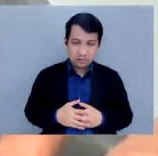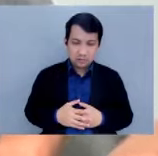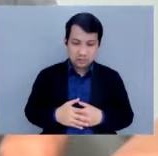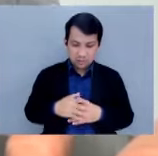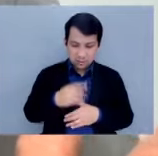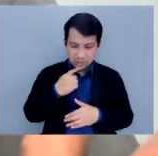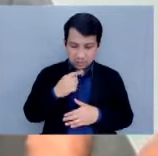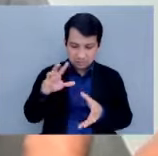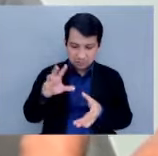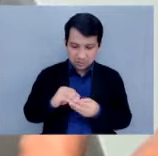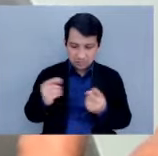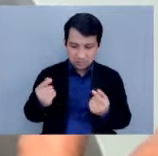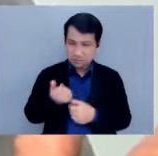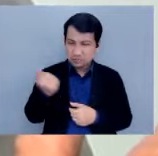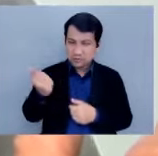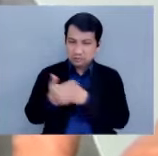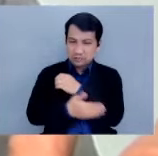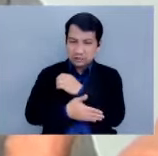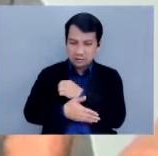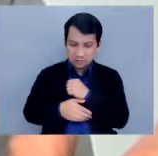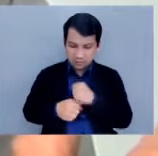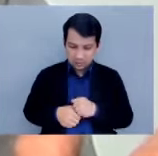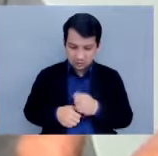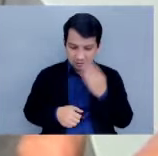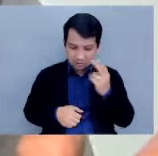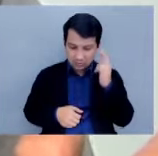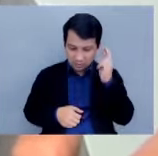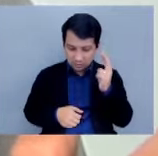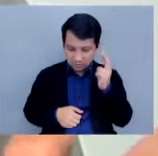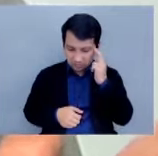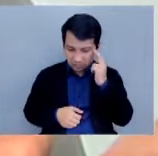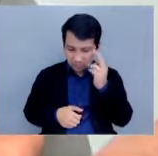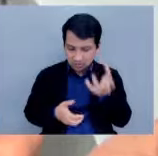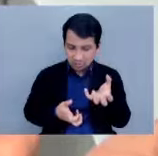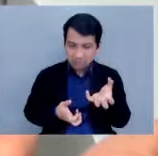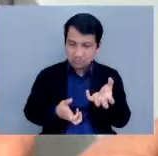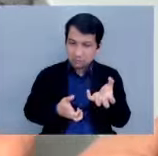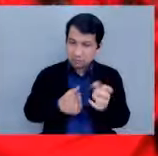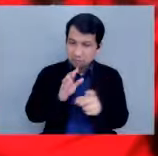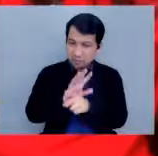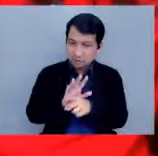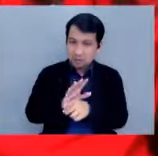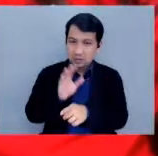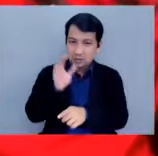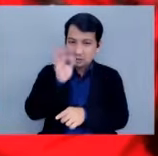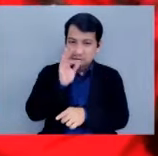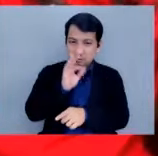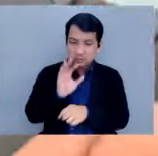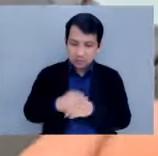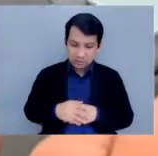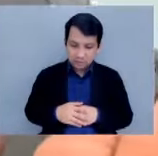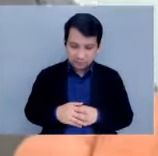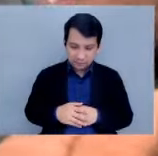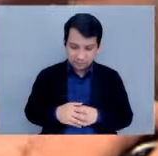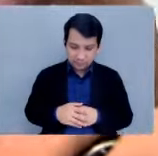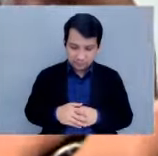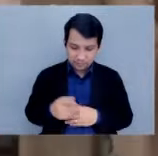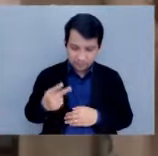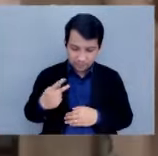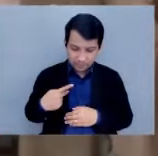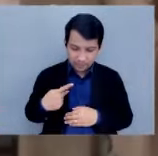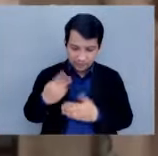ginagawa na ng ibang bansa. Yun ang dahilan kaya nila tayo papanoorin yung ating Filipino-ness. Meron din daw tayong masasarap